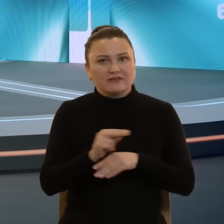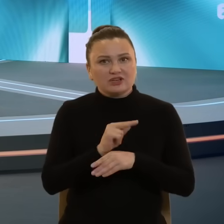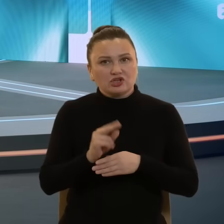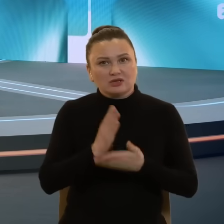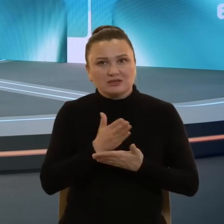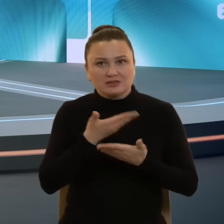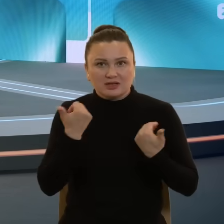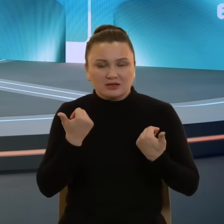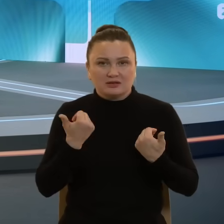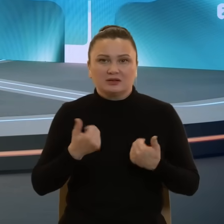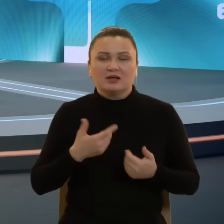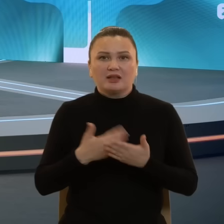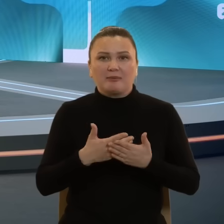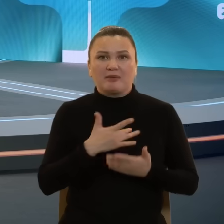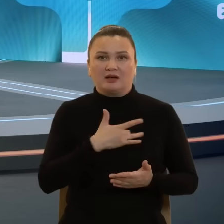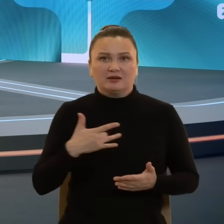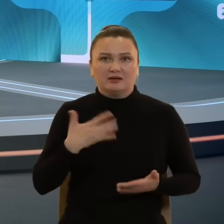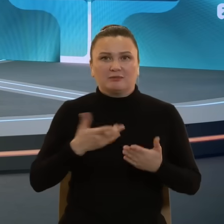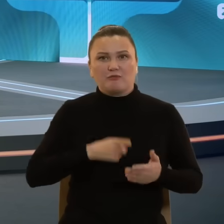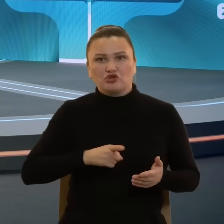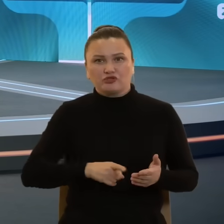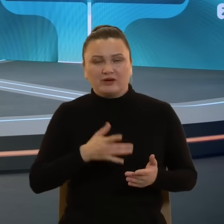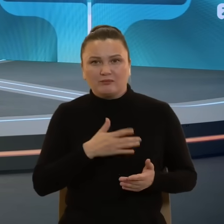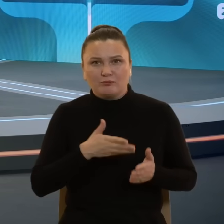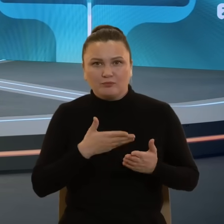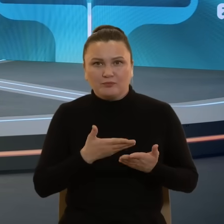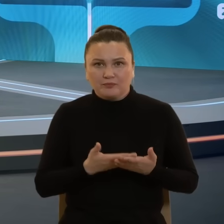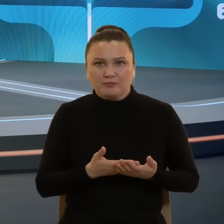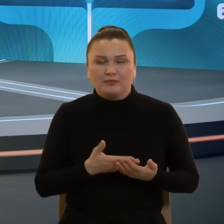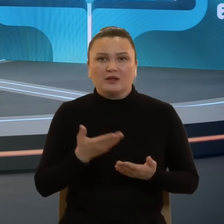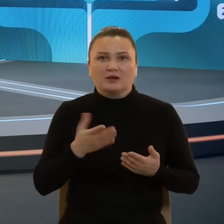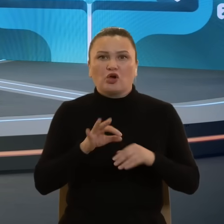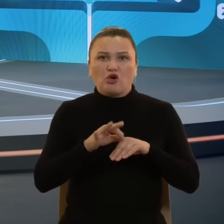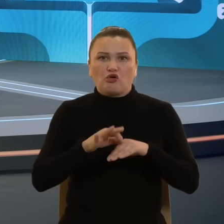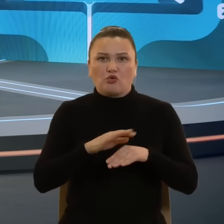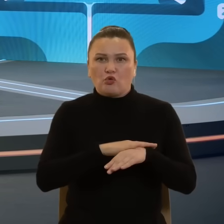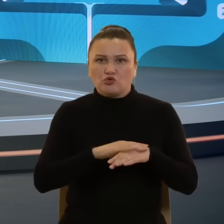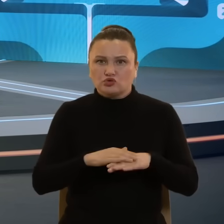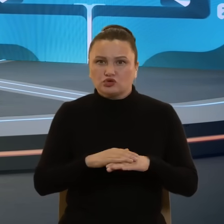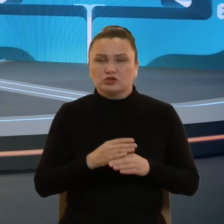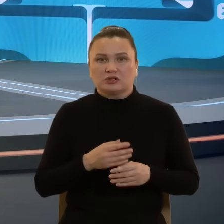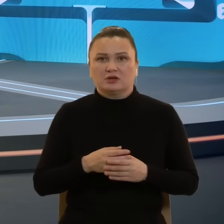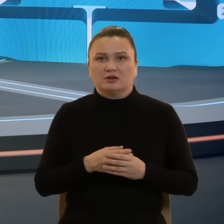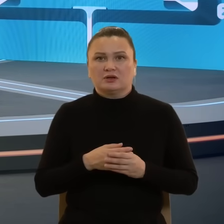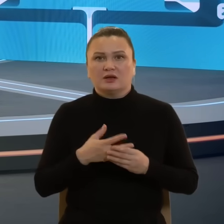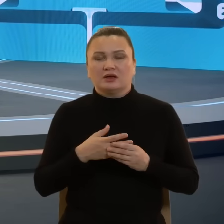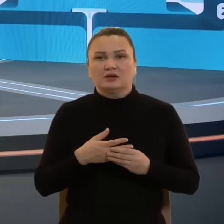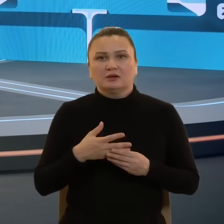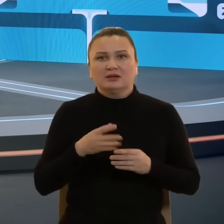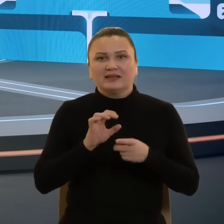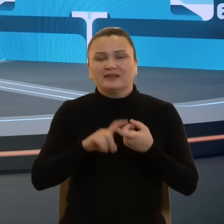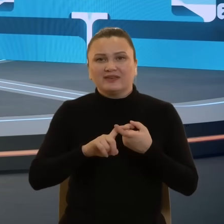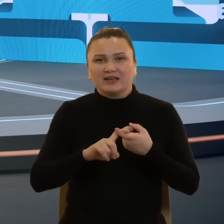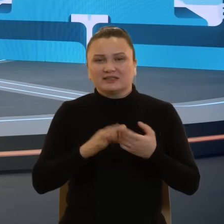практике, скажем, при лечении инфекции дыхательных путей, мочевых путей, кожи мягких тканей, там, инфекций